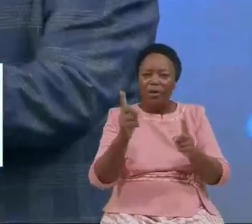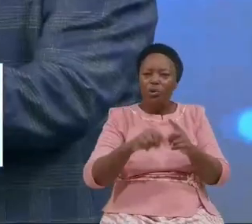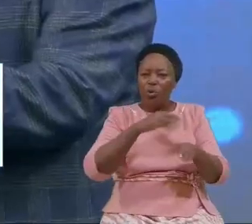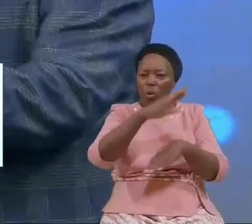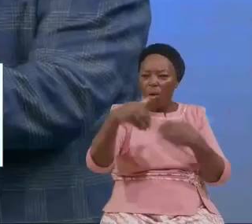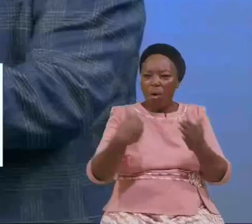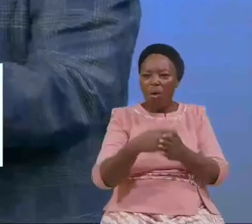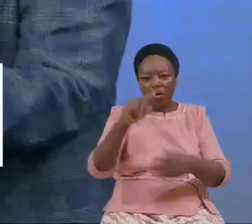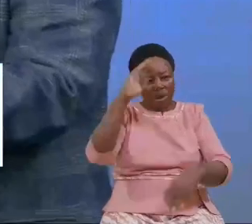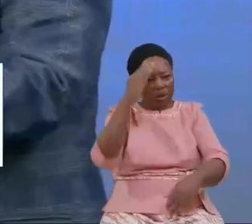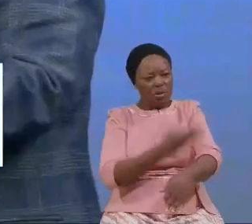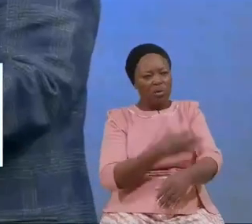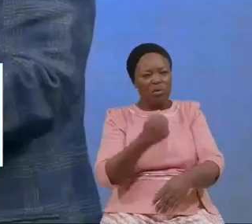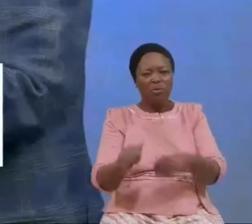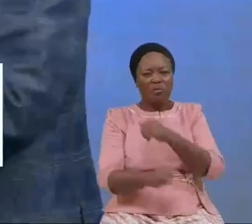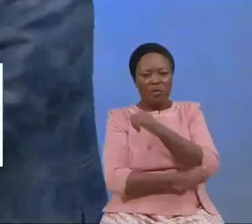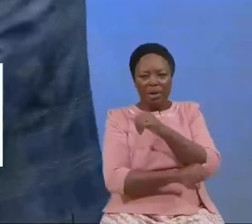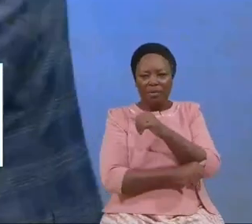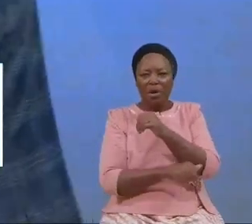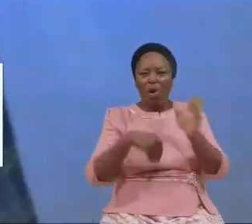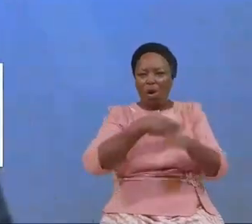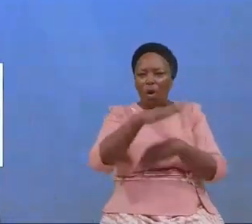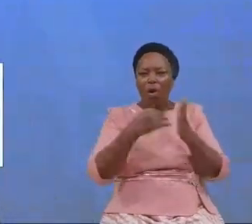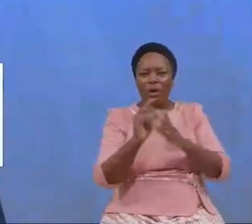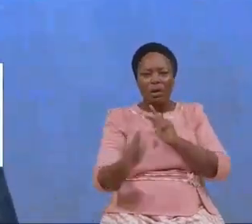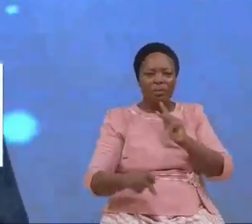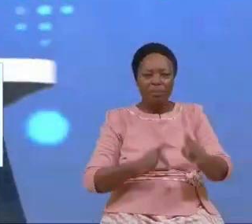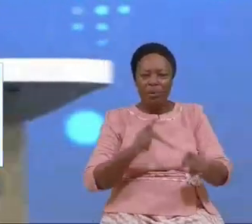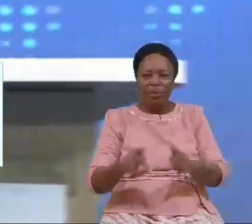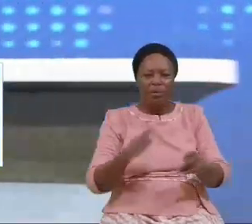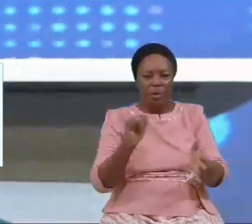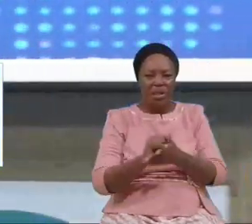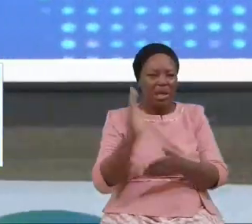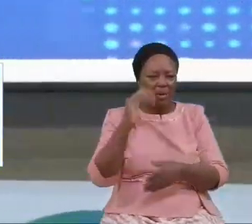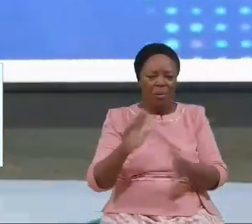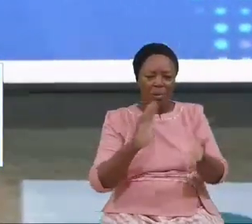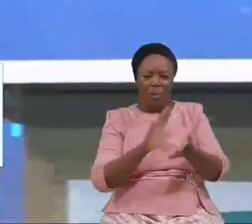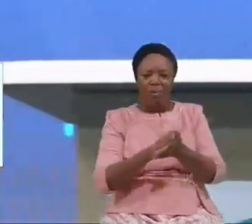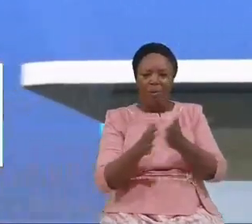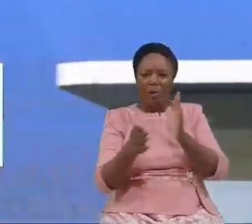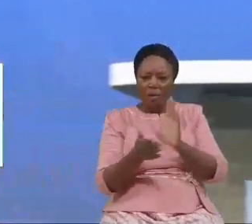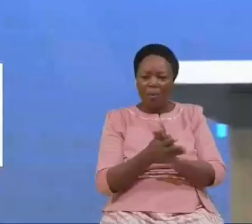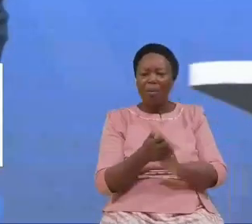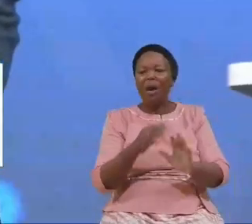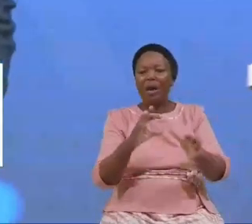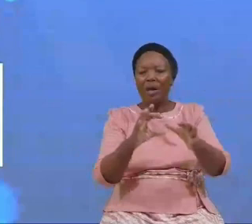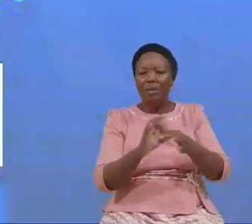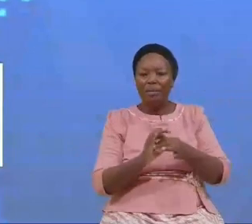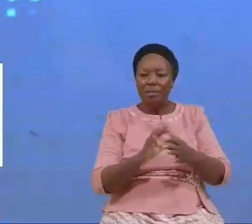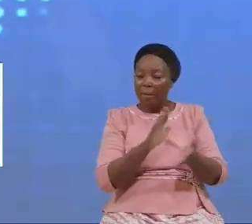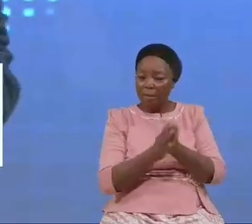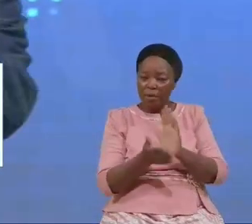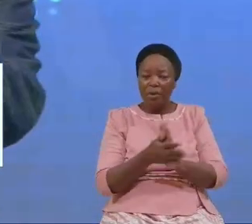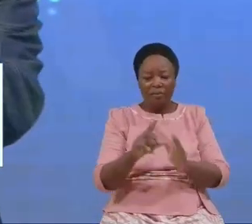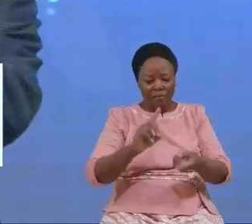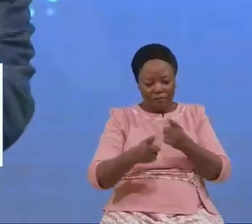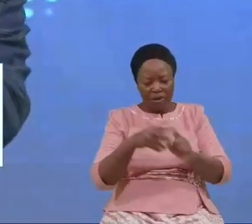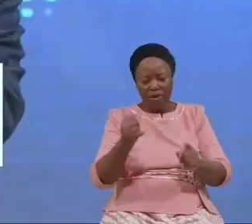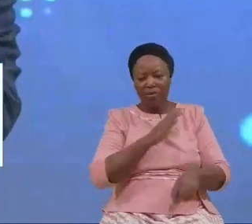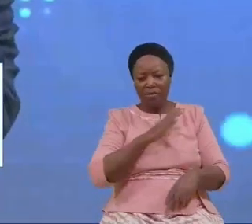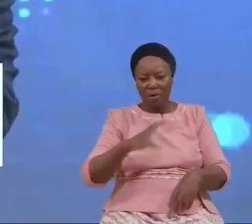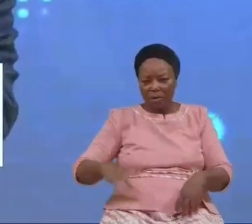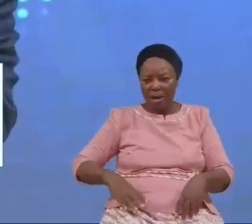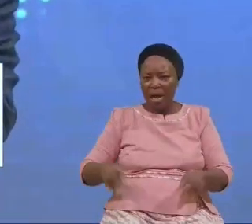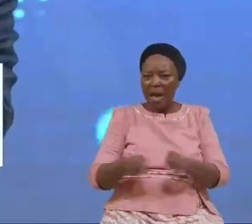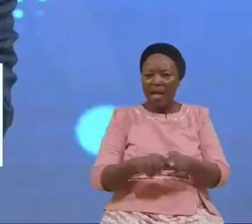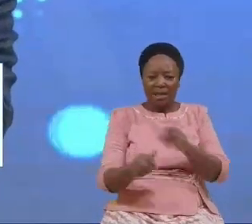tous les fils d'Abraham tout seul là qui deviendrait suivait de Christ comme Abraham